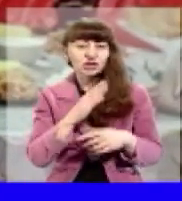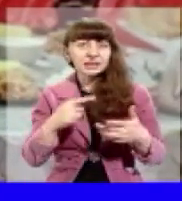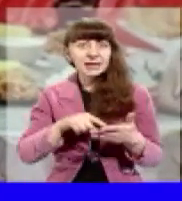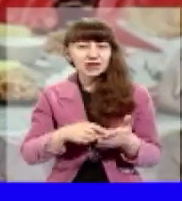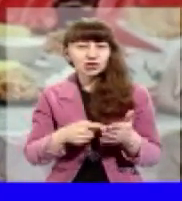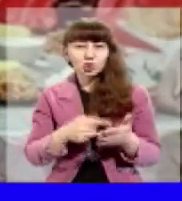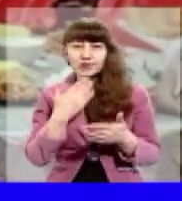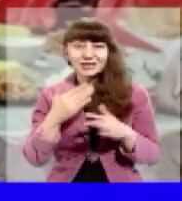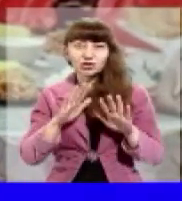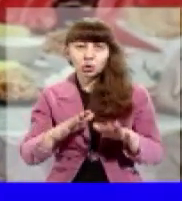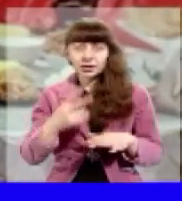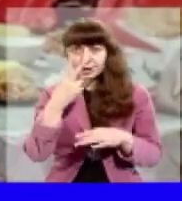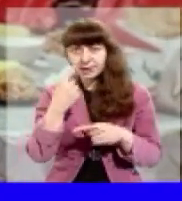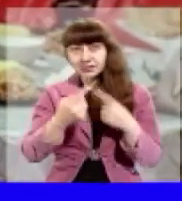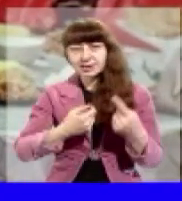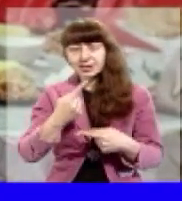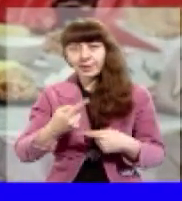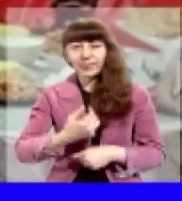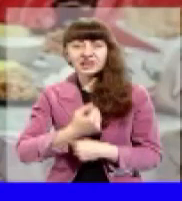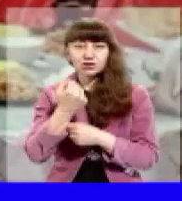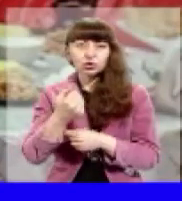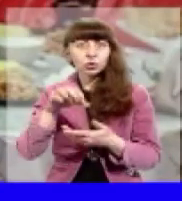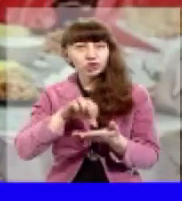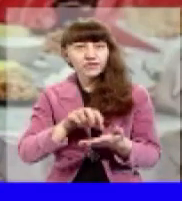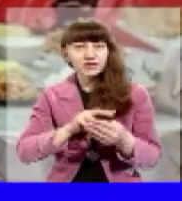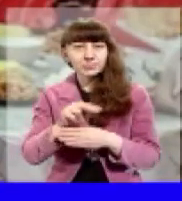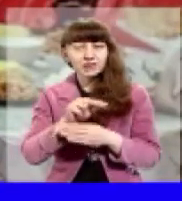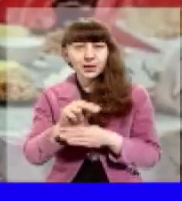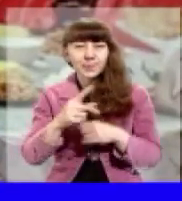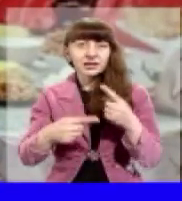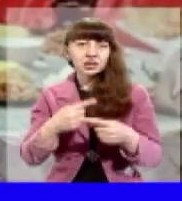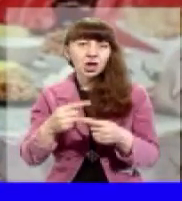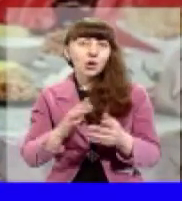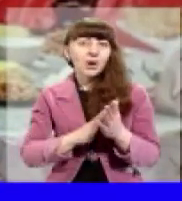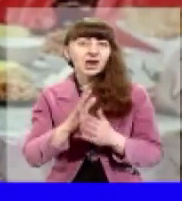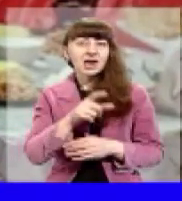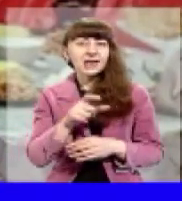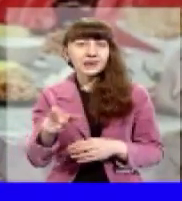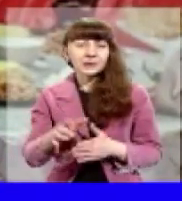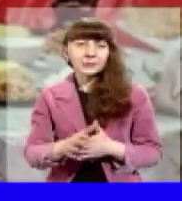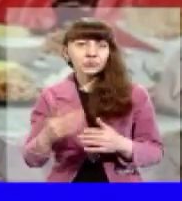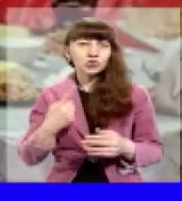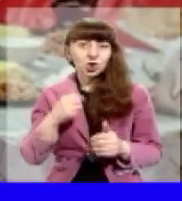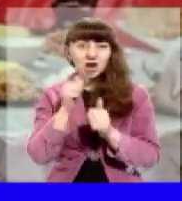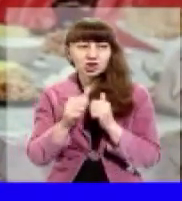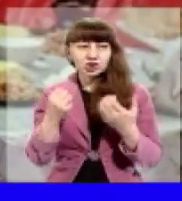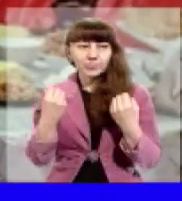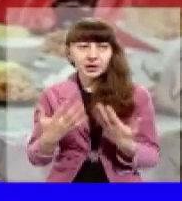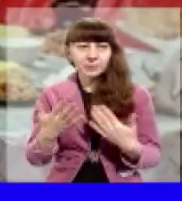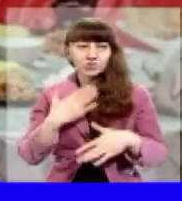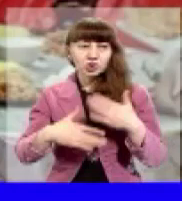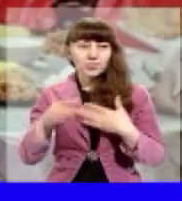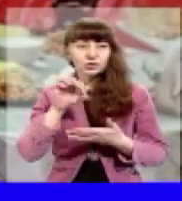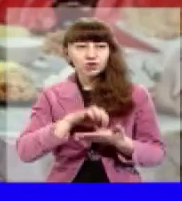которого не только поддержать традиции, но и принимать участие в воспитании подрастающего поколения. Мы с особым трепетом ждем каждый праздник и с